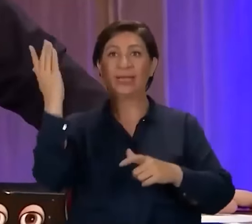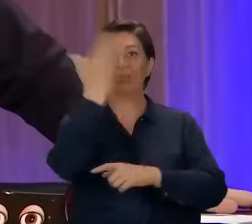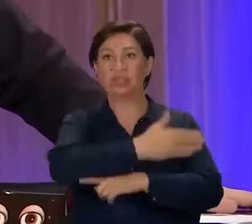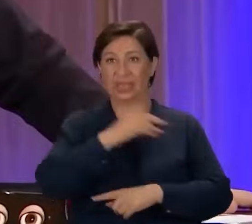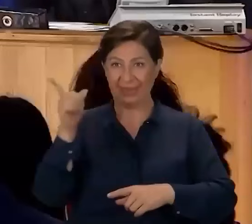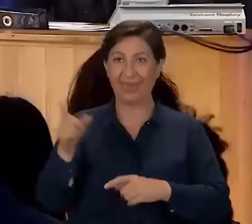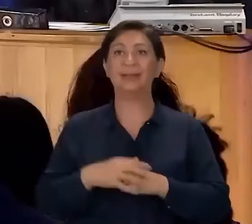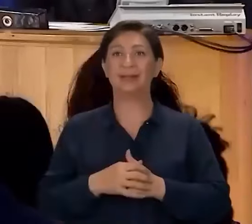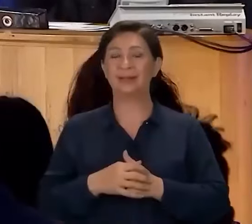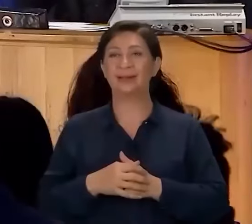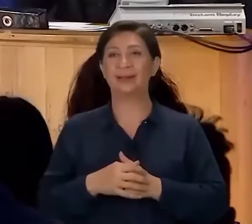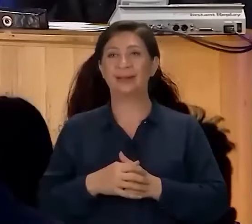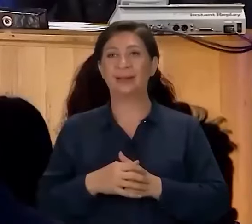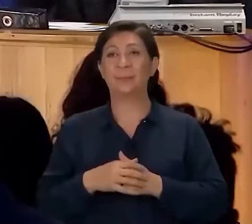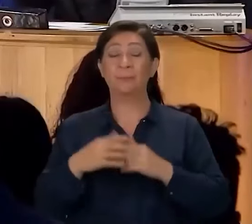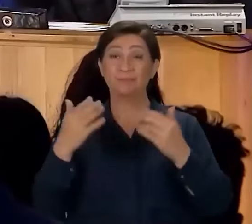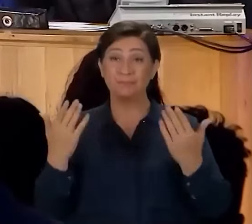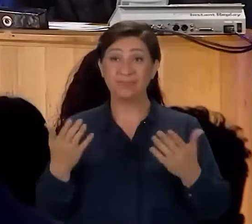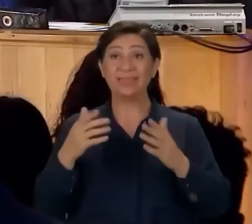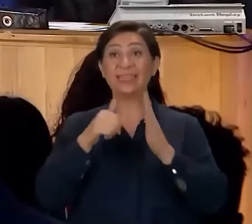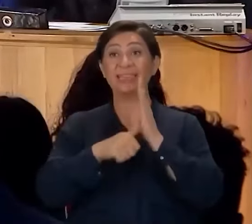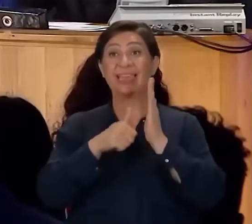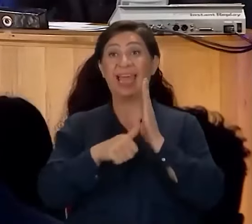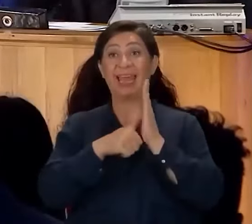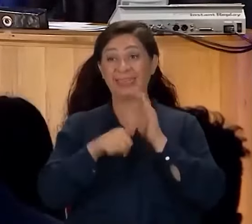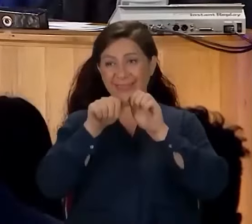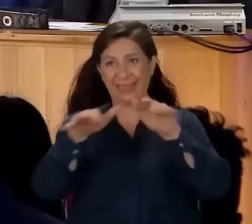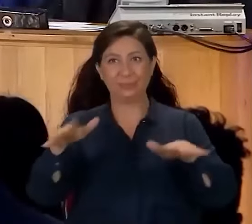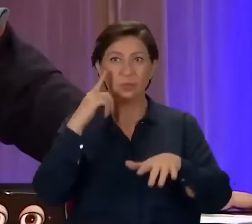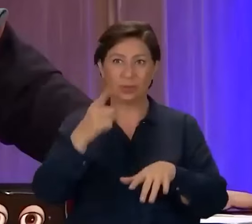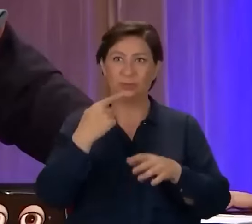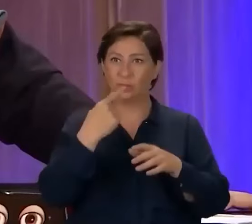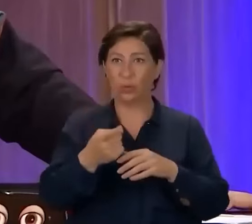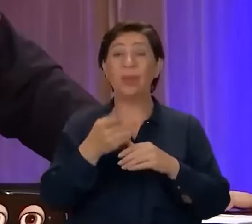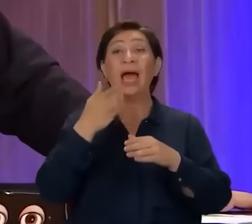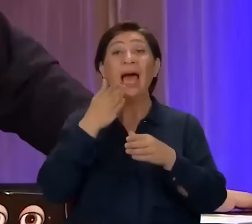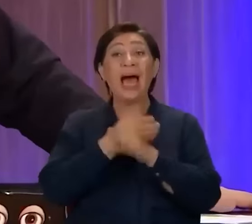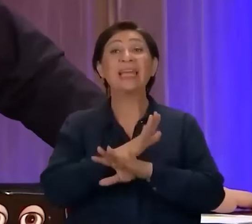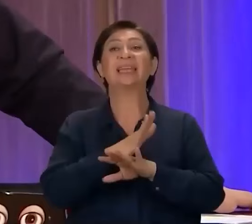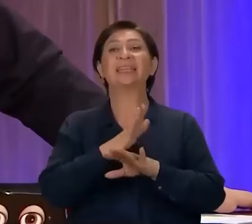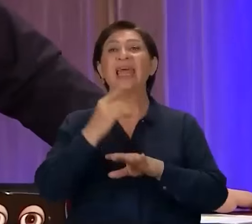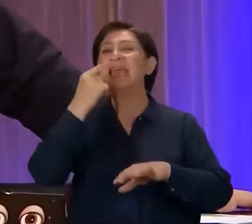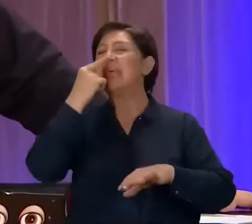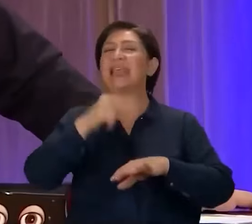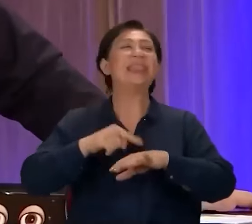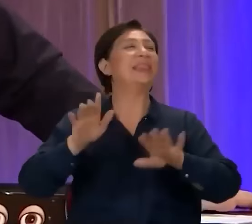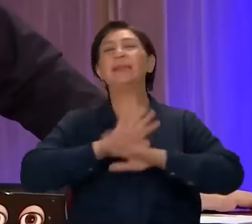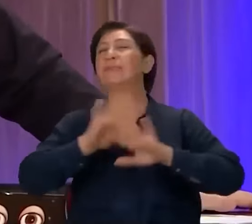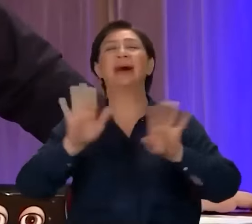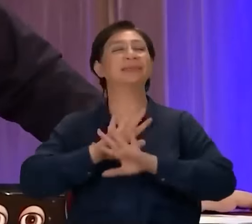aldılar. Ve tabii yayın tarihimiz itibariyle söylüyorum. Hakikaten